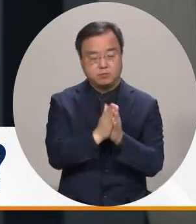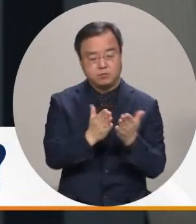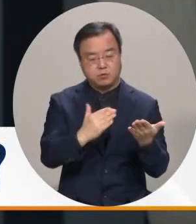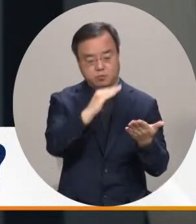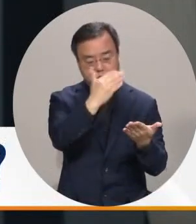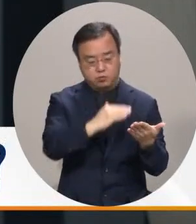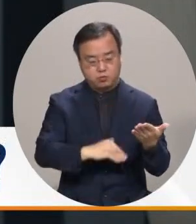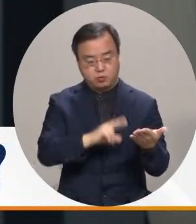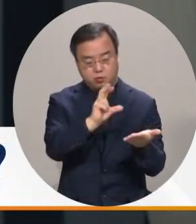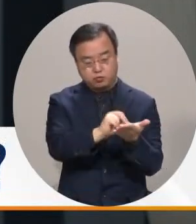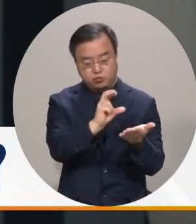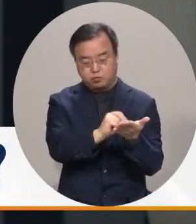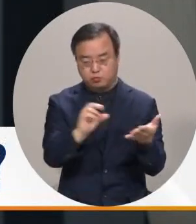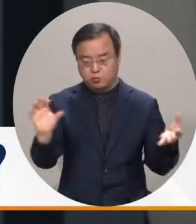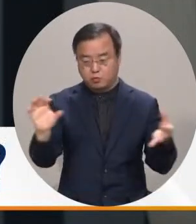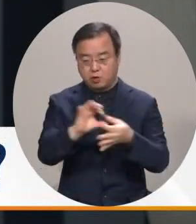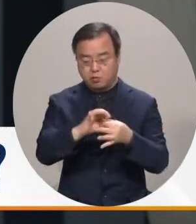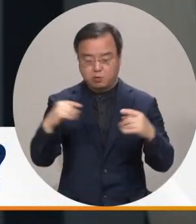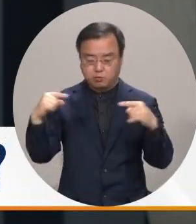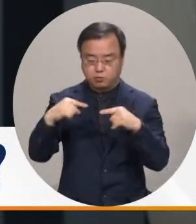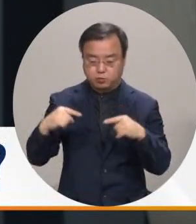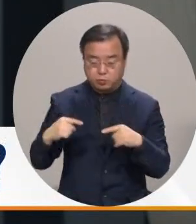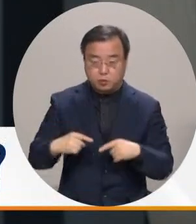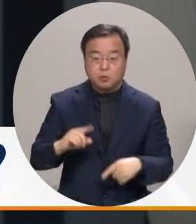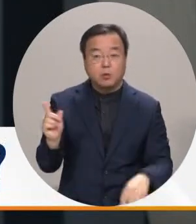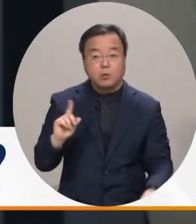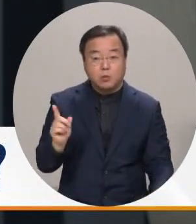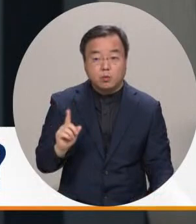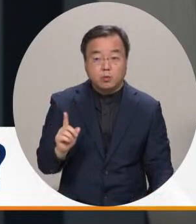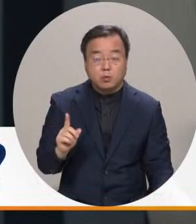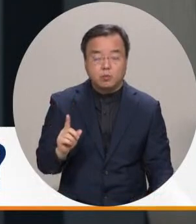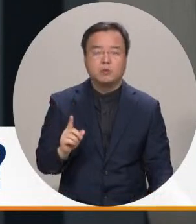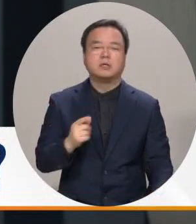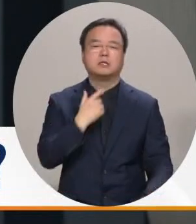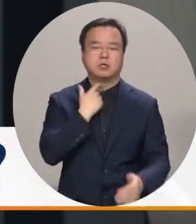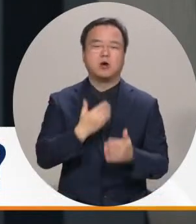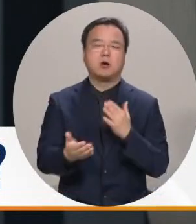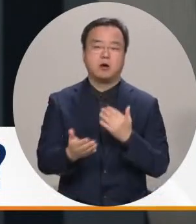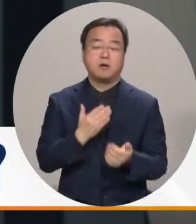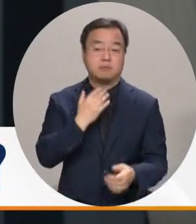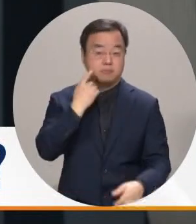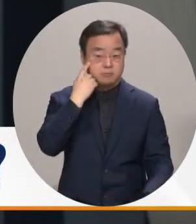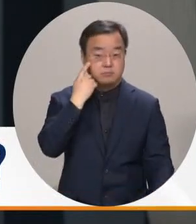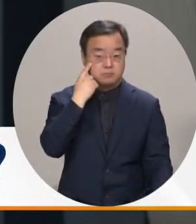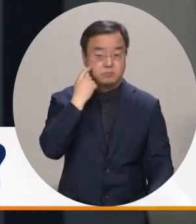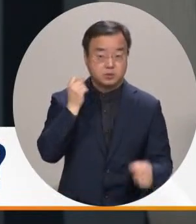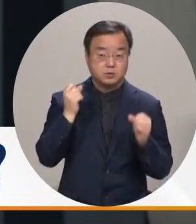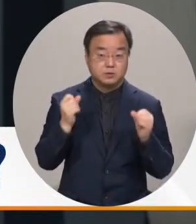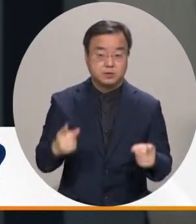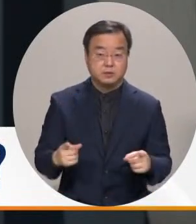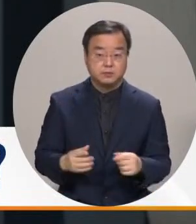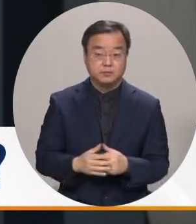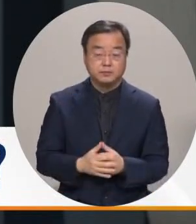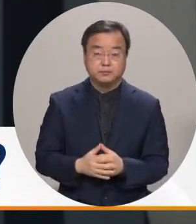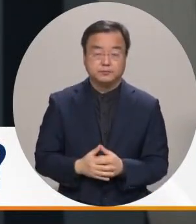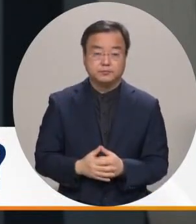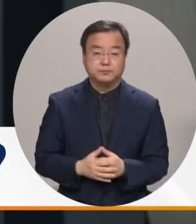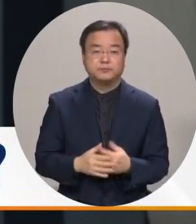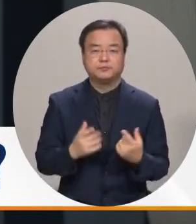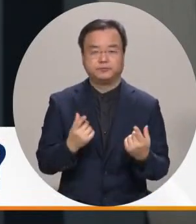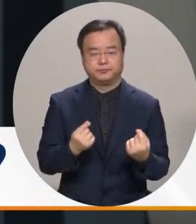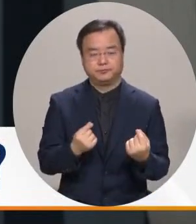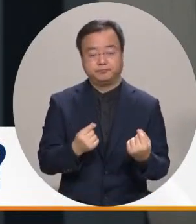문제가 어떤 식으로 연계가 됐는가 이런 것들을 직접 경험해 볼 수 있는 귀한 시간이거든요네 그렇게 이제